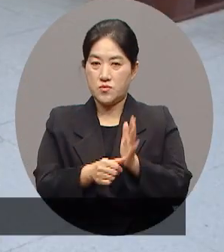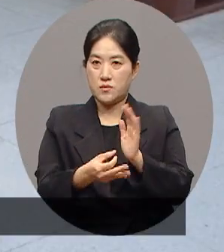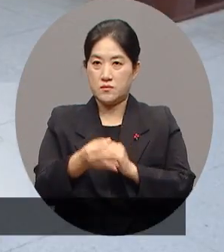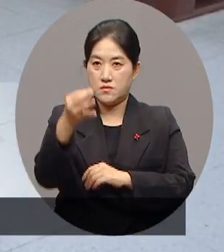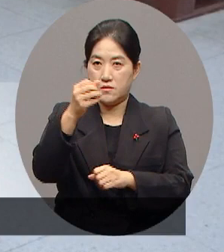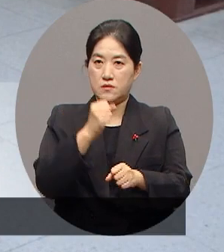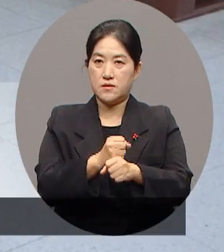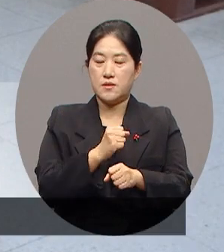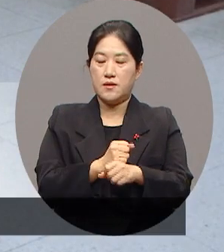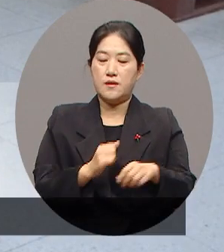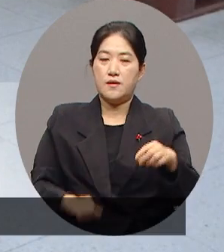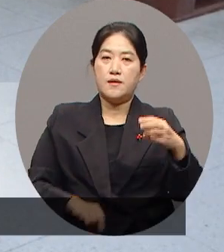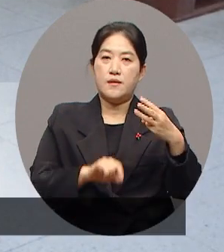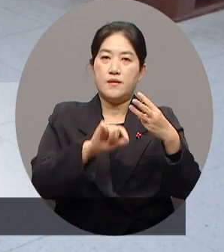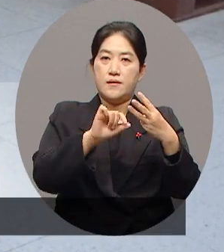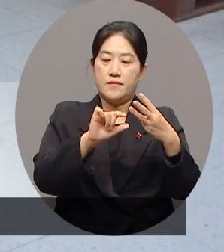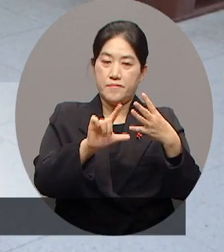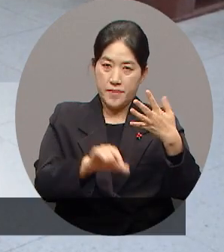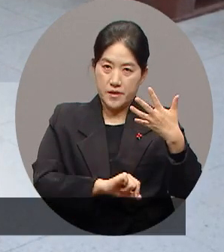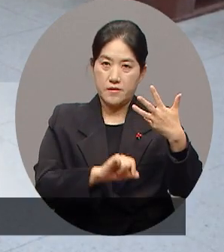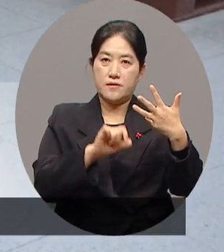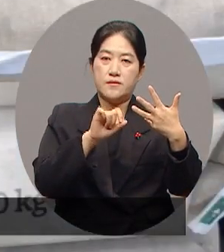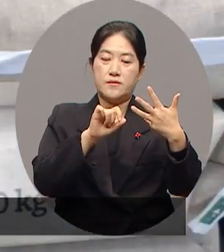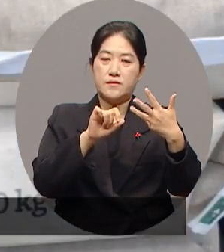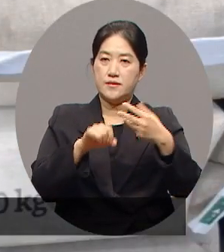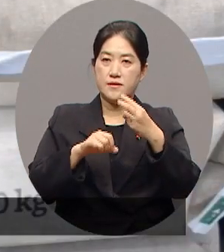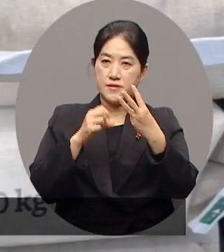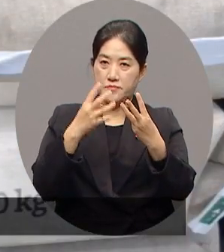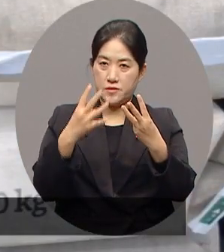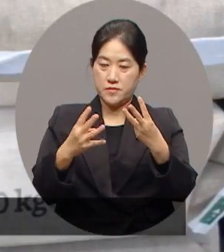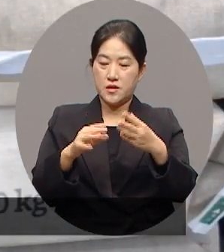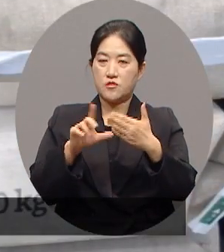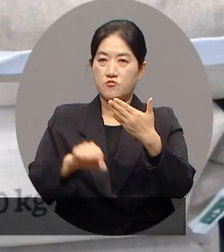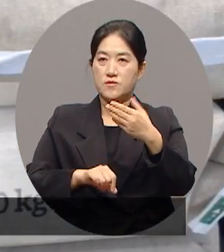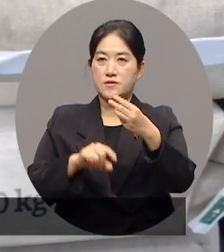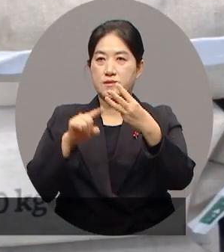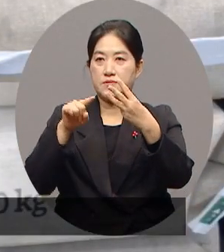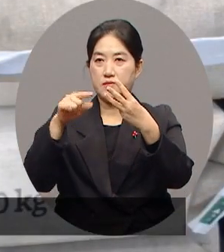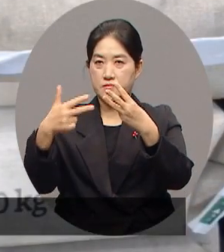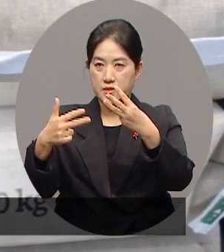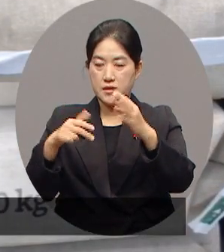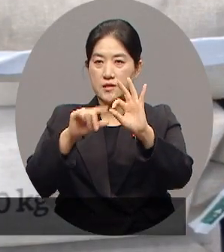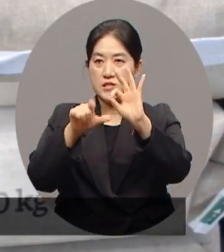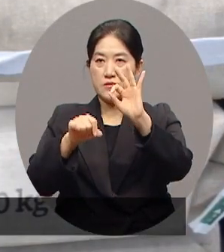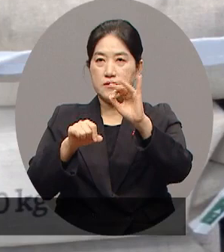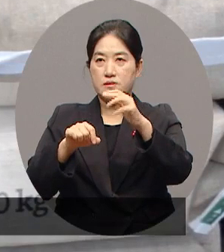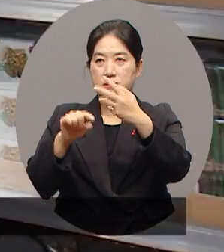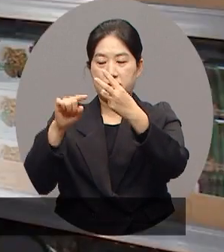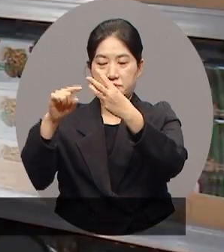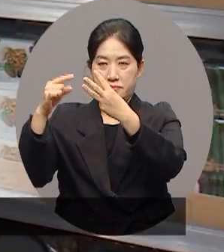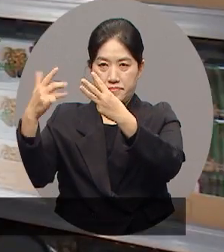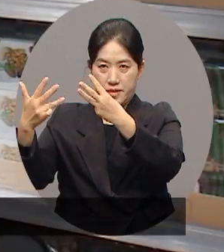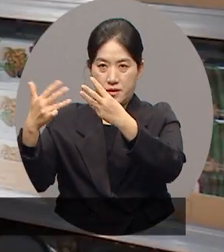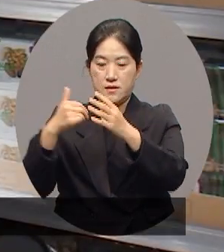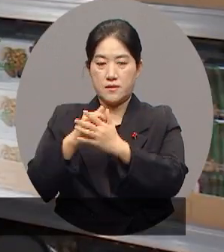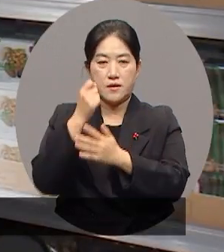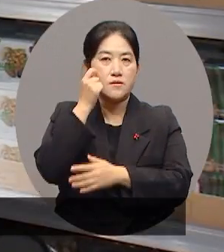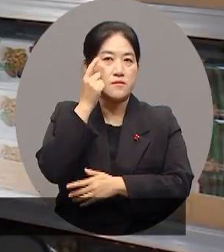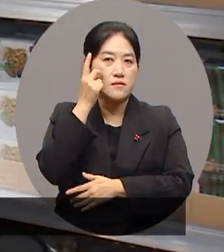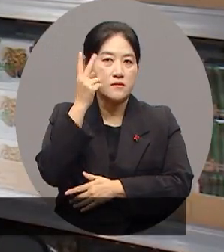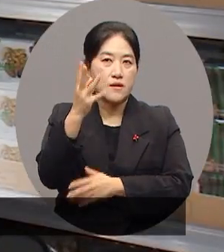8월 3.4%를 시작으로 9월 3.7%, 10월 3.8%를 기록하며